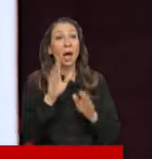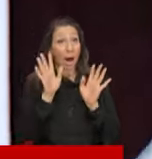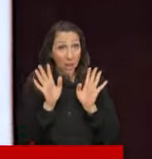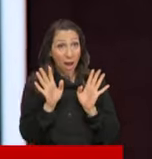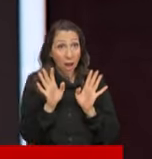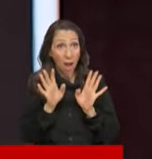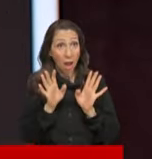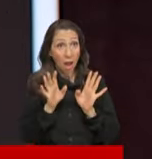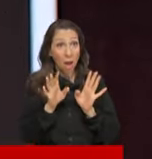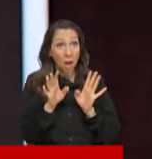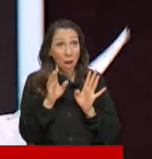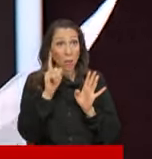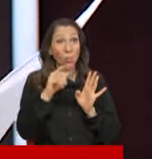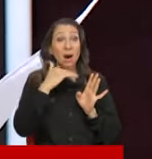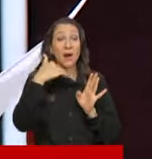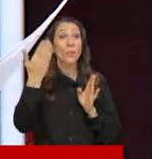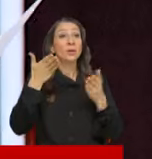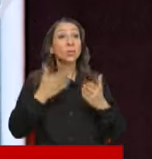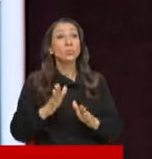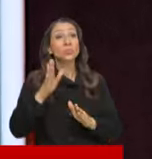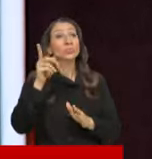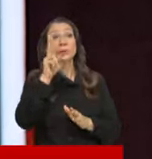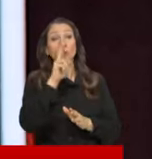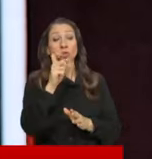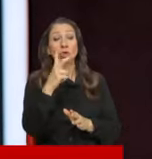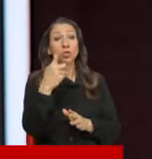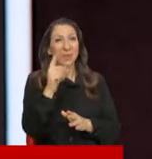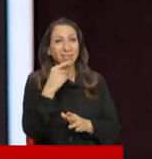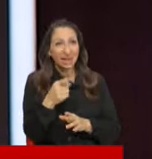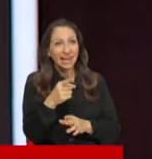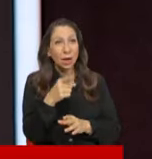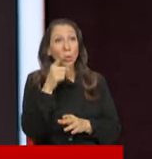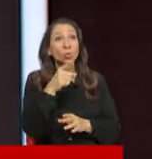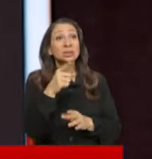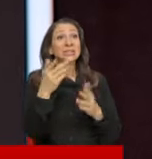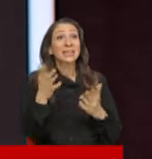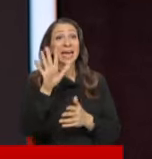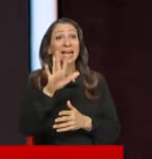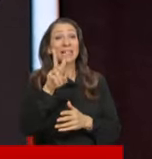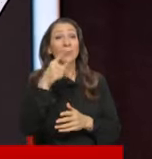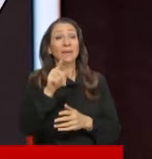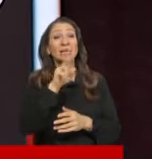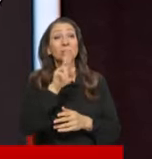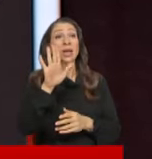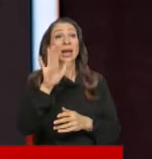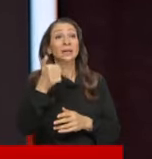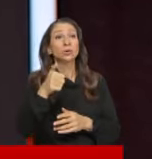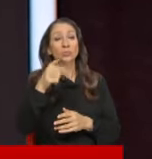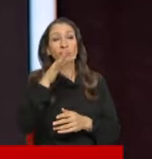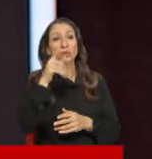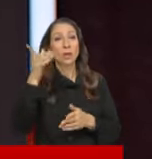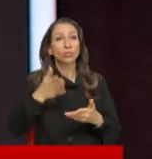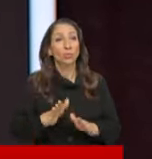var bu yurtdışı doğumlu seçmen 293. dedik ya bunun zaten 52. 756